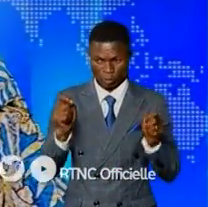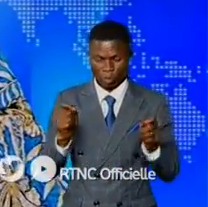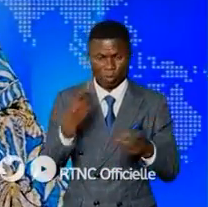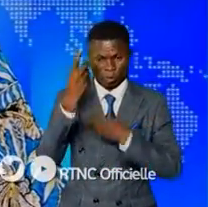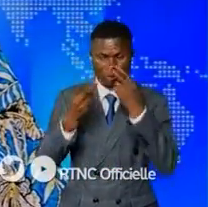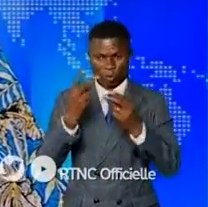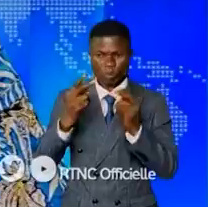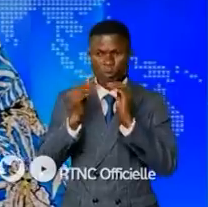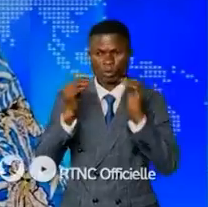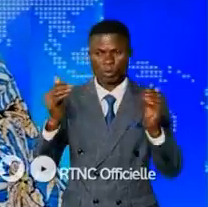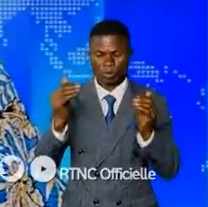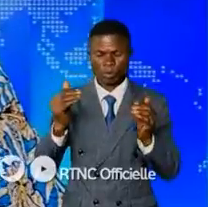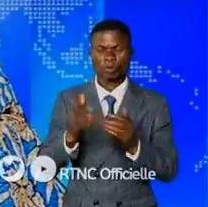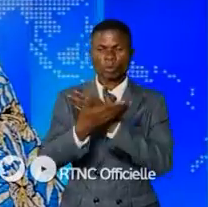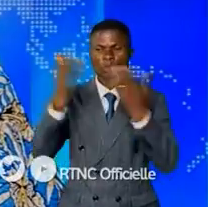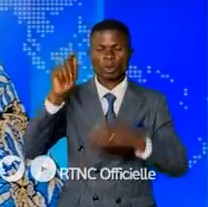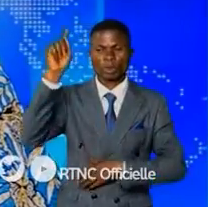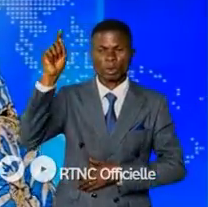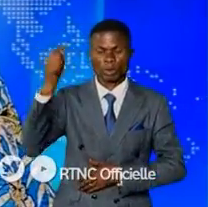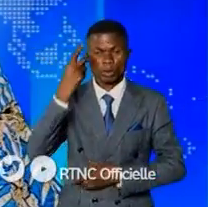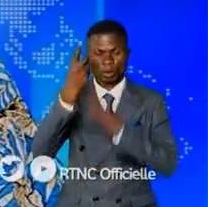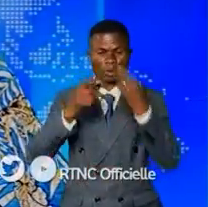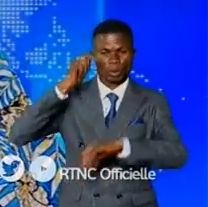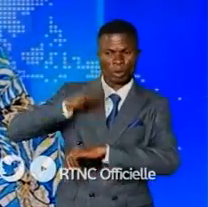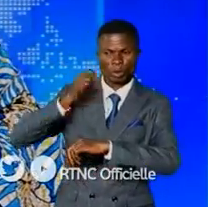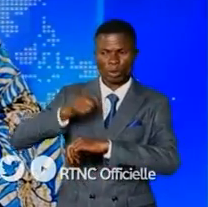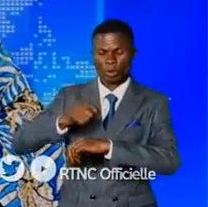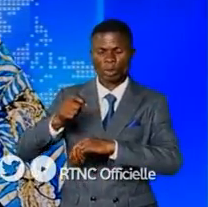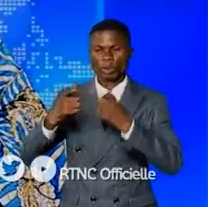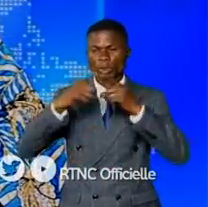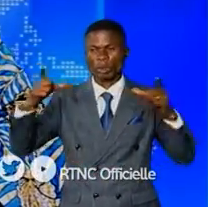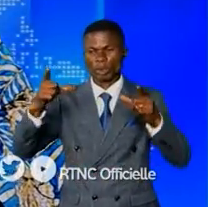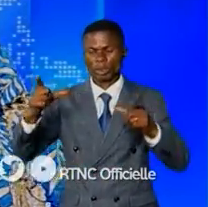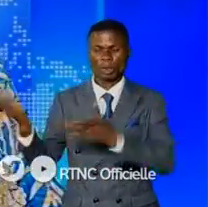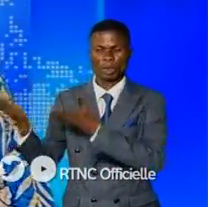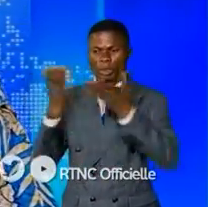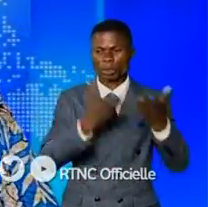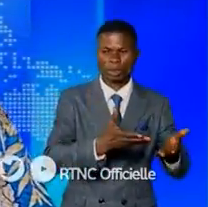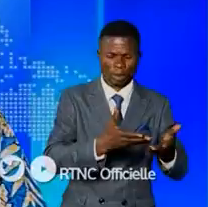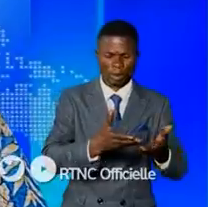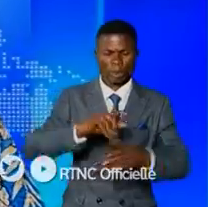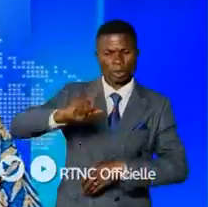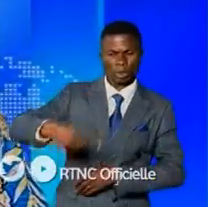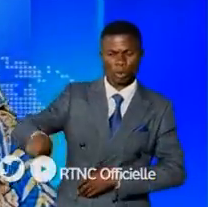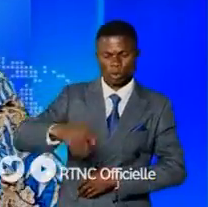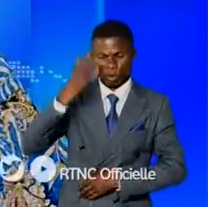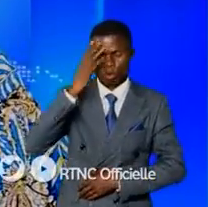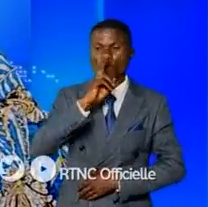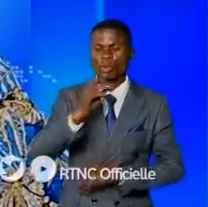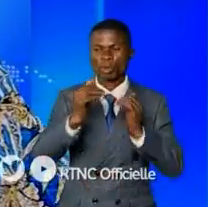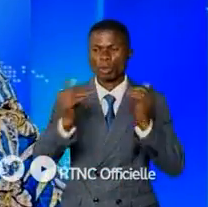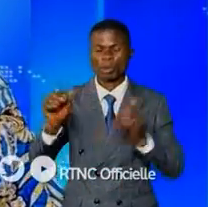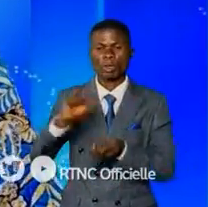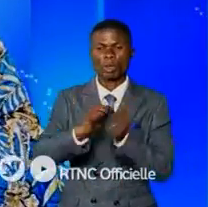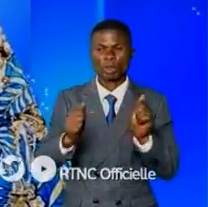la baie de Ngaliema avec la descente du tribunal de grande instance de Kinshasa Gombe pour établir la véracité des faits sur